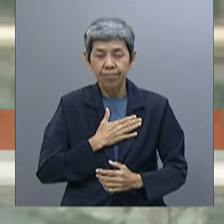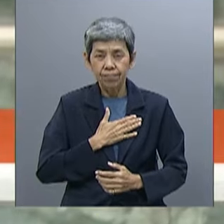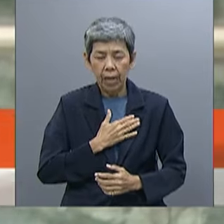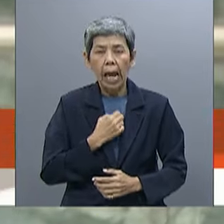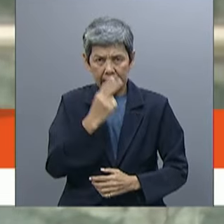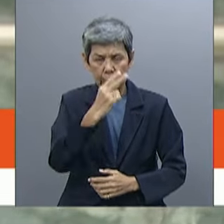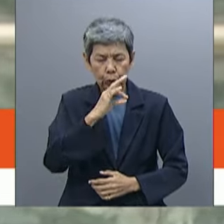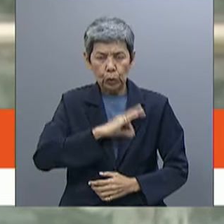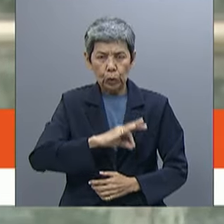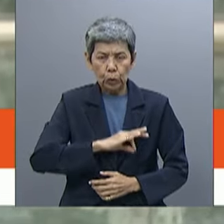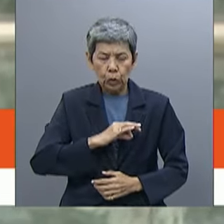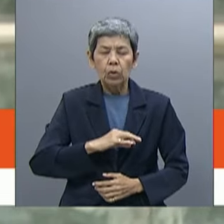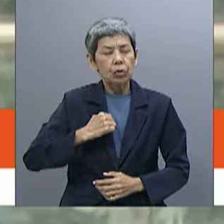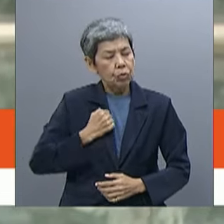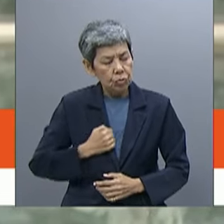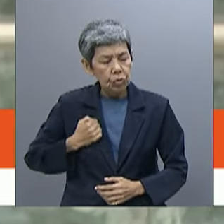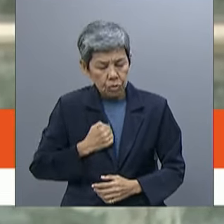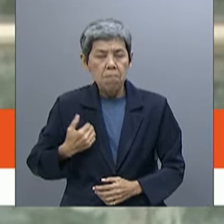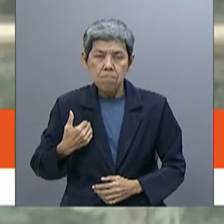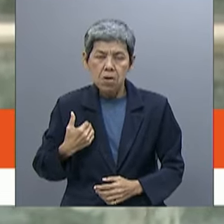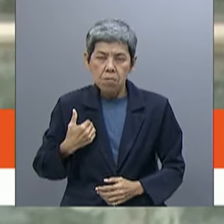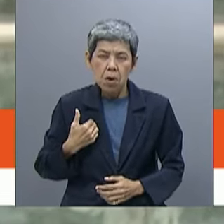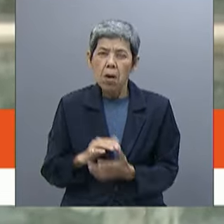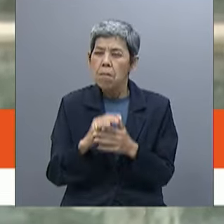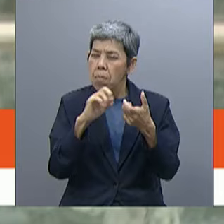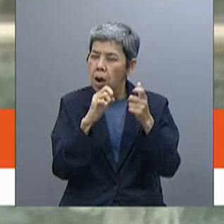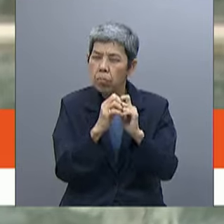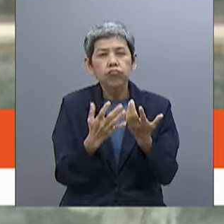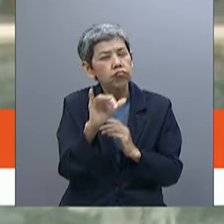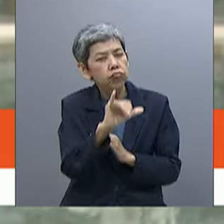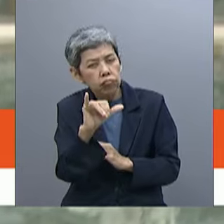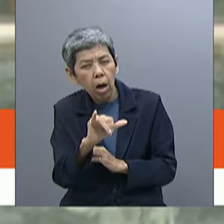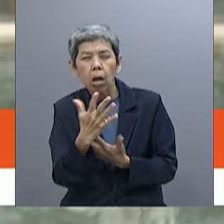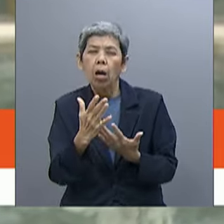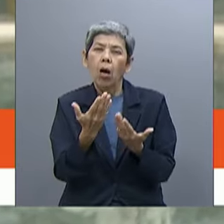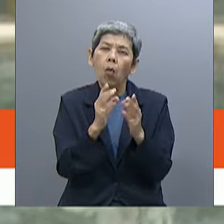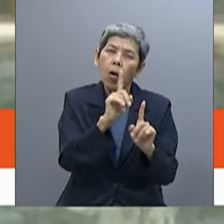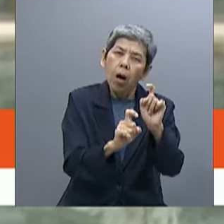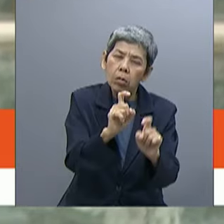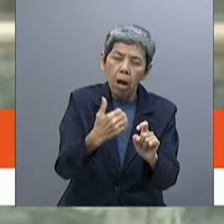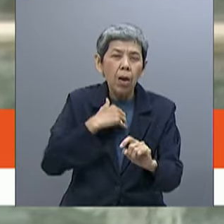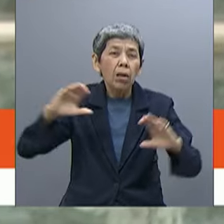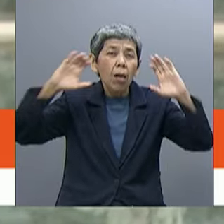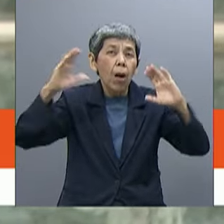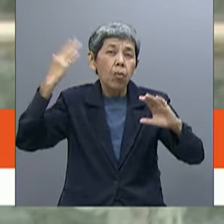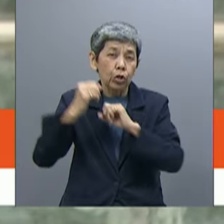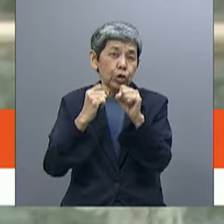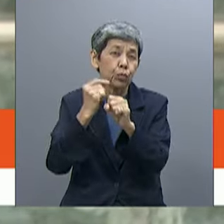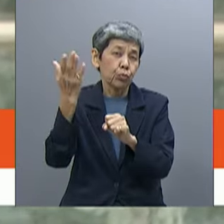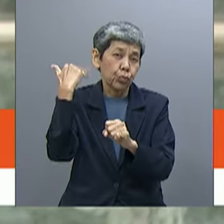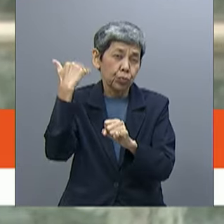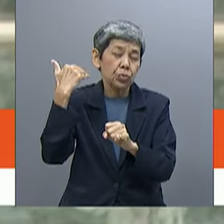การณ์นี้ก็รู้สึกเสียใจนะคะกับผู้ที่มีผลกระทบทั้งหลายแล้วก็เห็นว่ารัฐบาลตั้งแต่สมัย20ปีที่แล้วเนี่ย